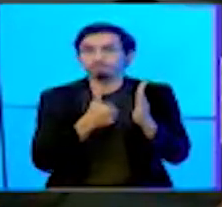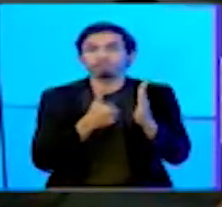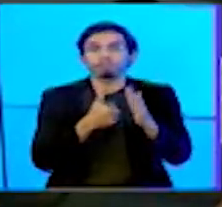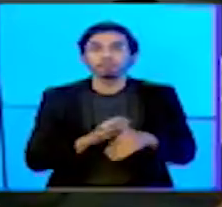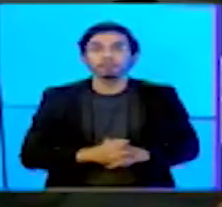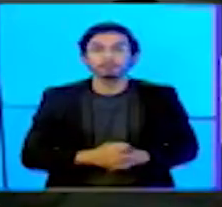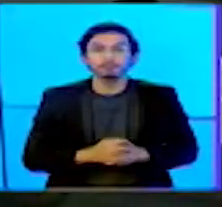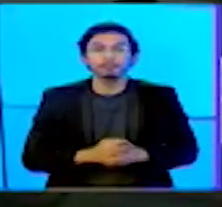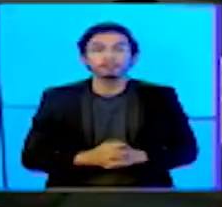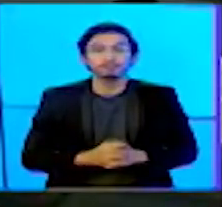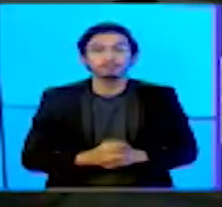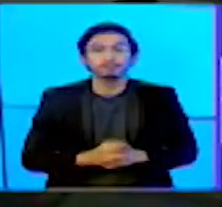November Kusumo hanya melaporkan